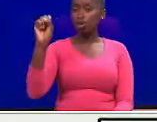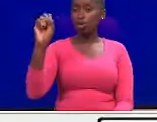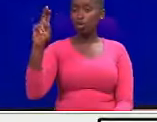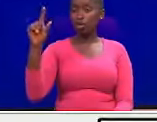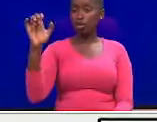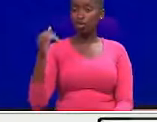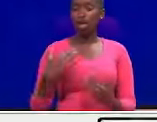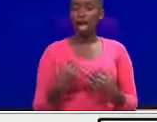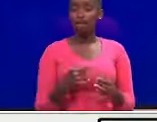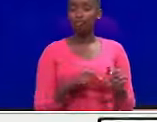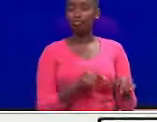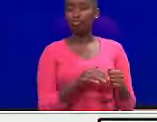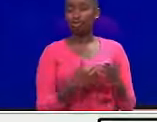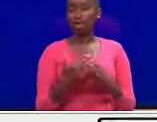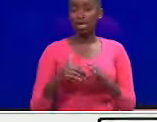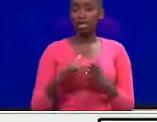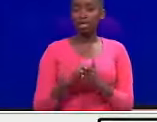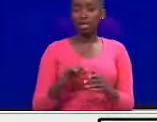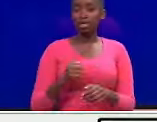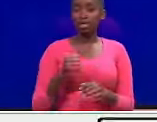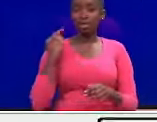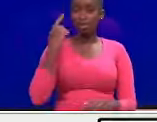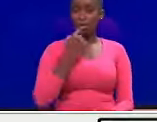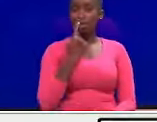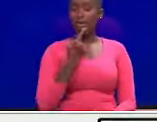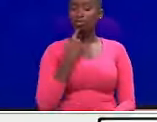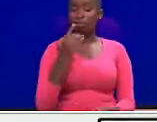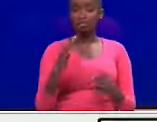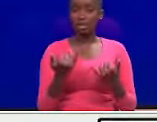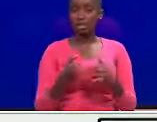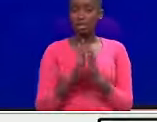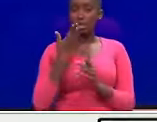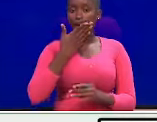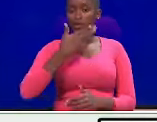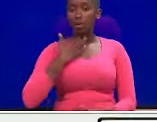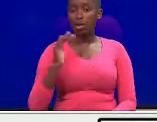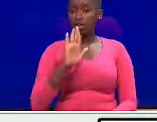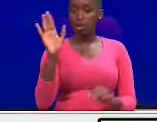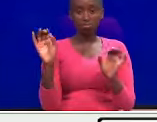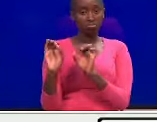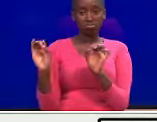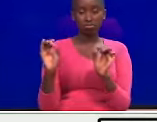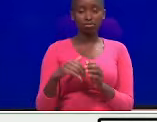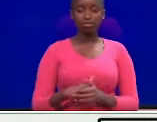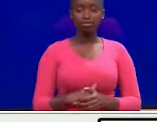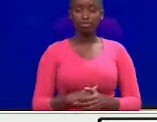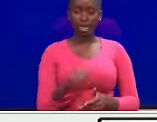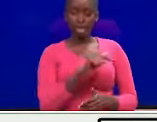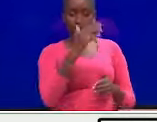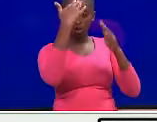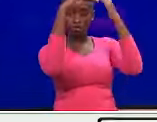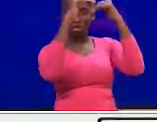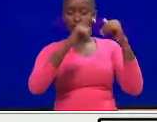naibu chancellor wa chuo hicho cha Moi kwa kile wanachodai ni kutowajibikia matakwa yao. The university should give us a